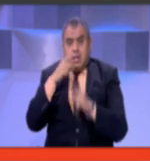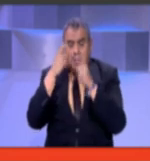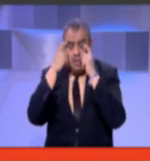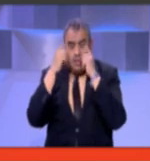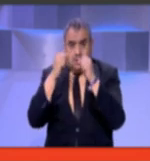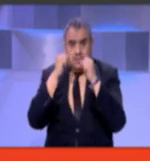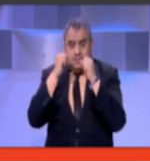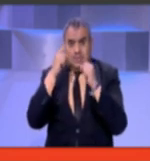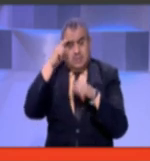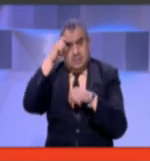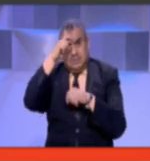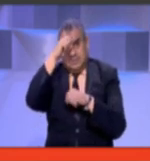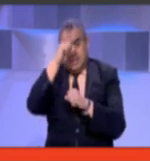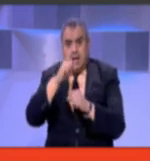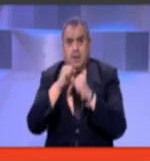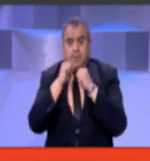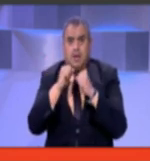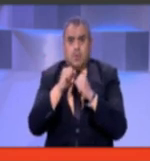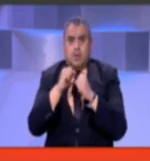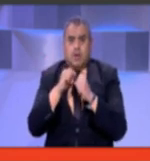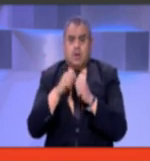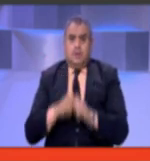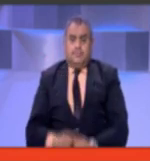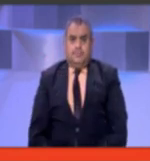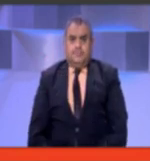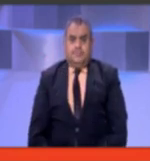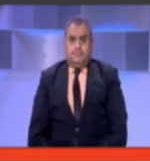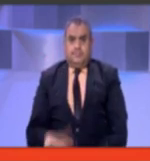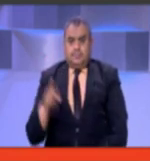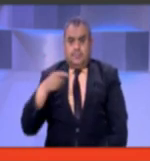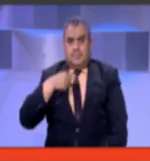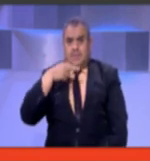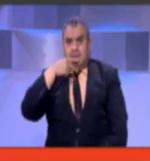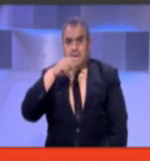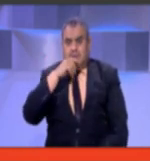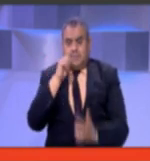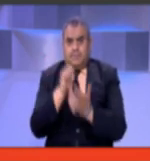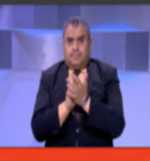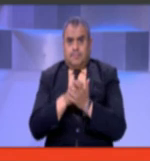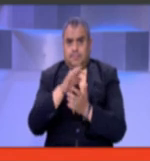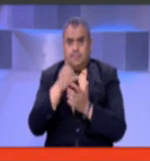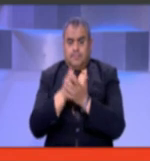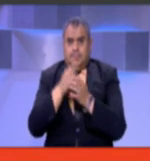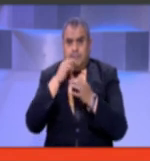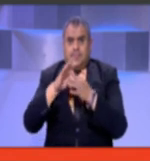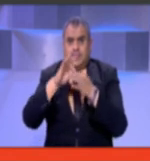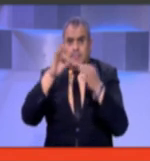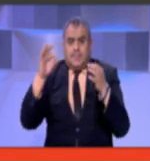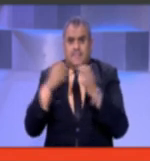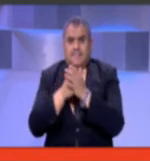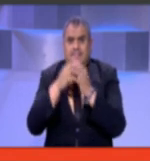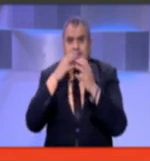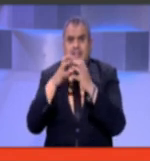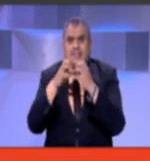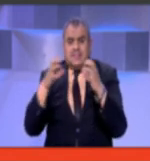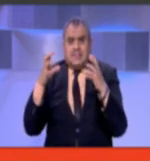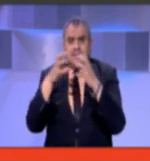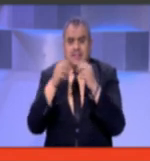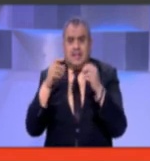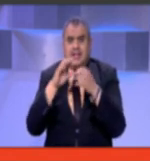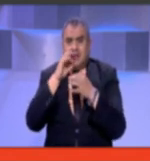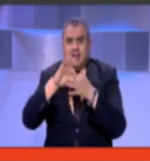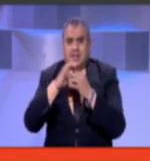بيبقى الحقيقي صعب جدا إن احنا نتكلم فيها بشكل فيه كتير من التفاصيل والحكي. بس